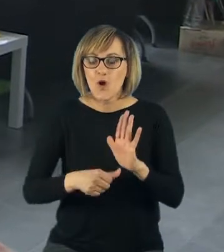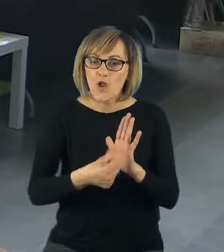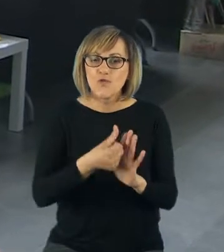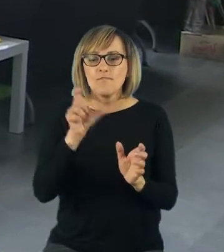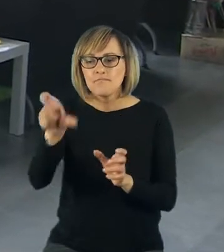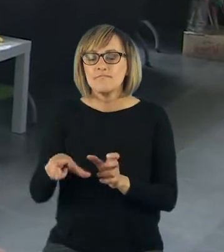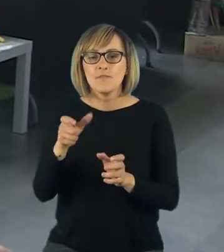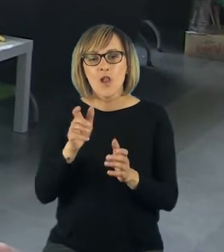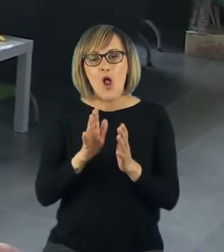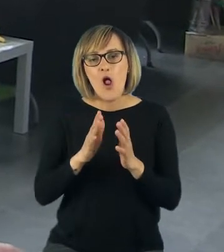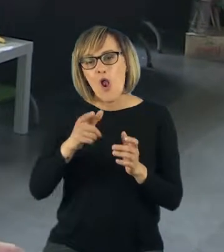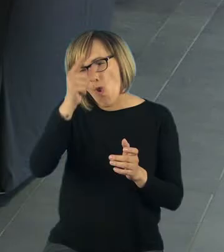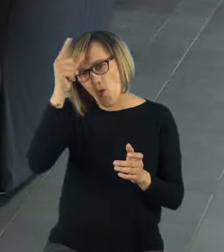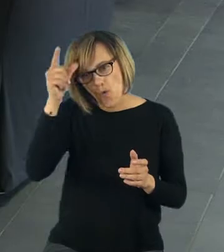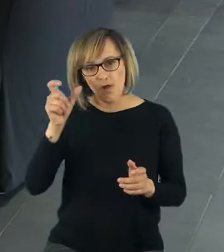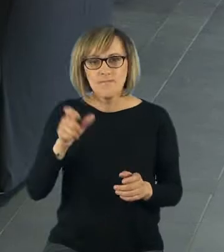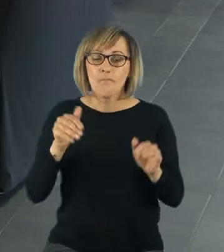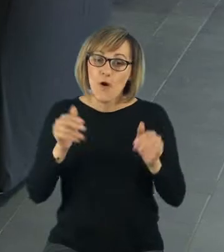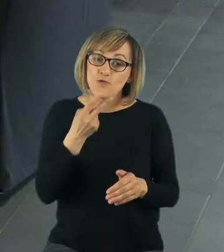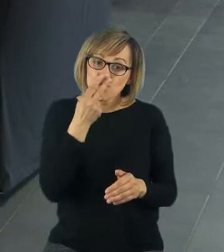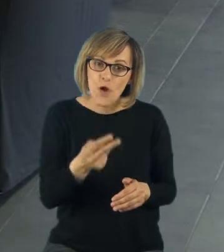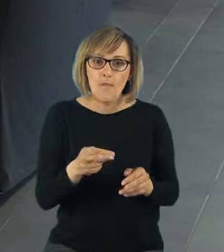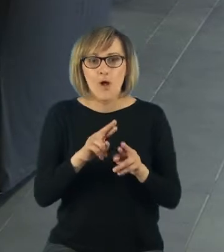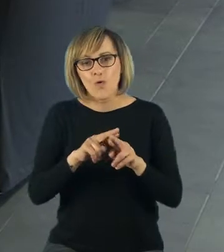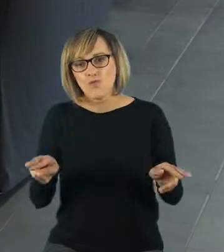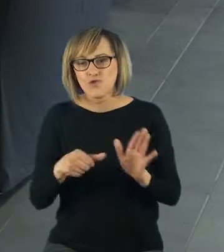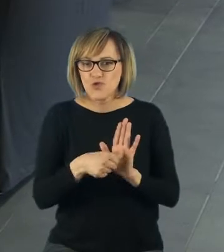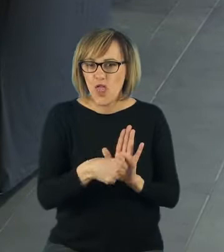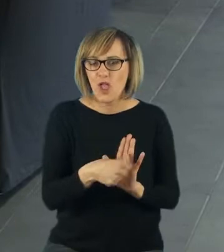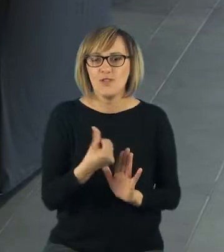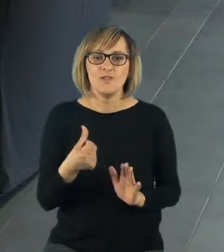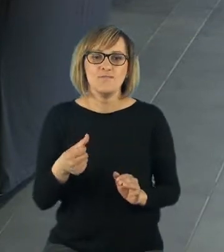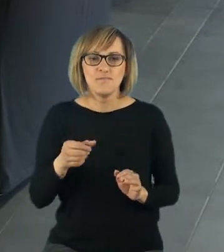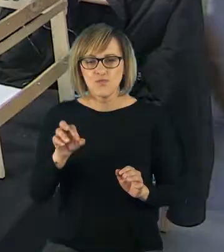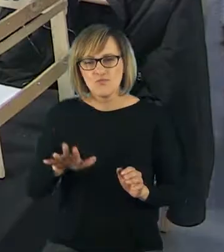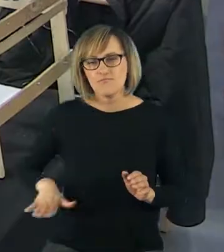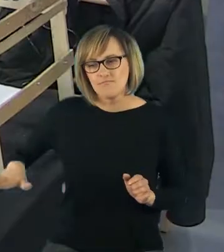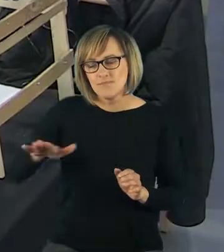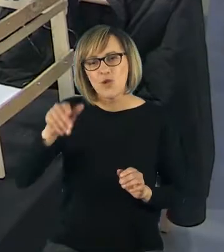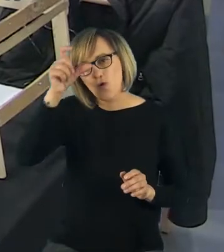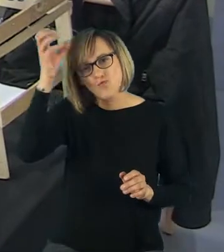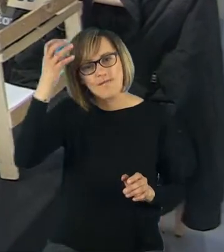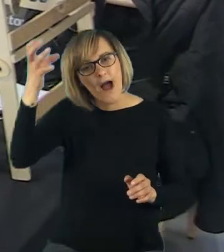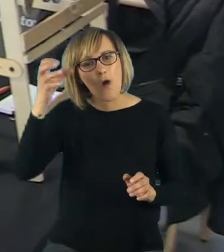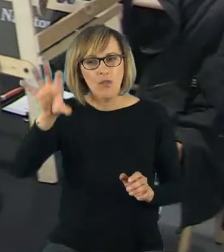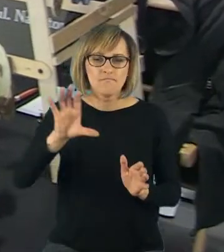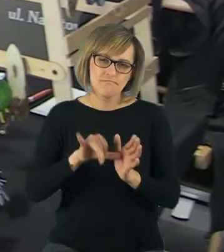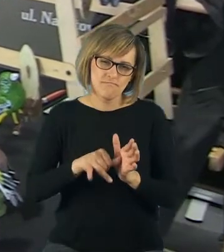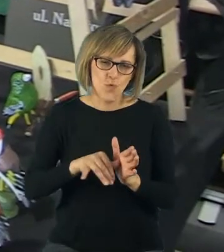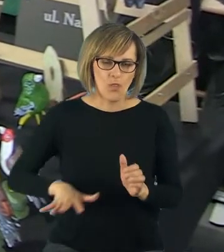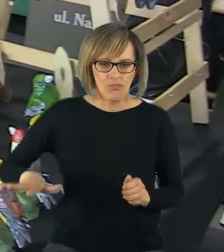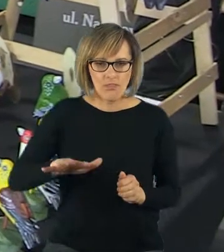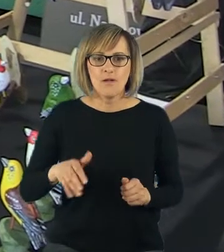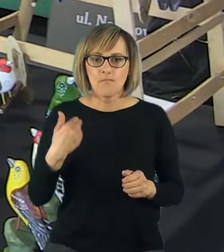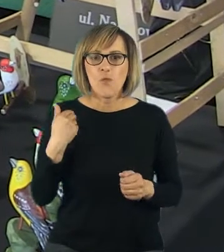ludowego. Oprócz tego, że można zobaczyć sobie kutnowską rzeźbę naszych lokalnych tutaj twórców, prowadzone są